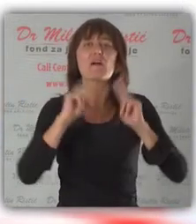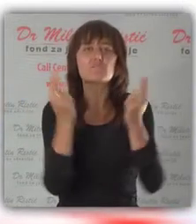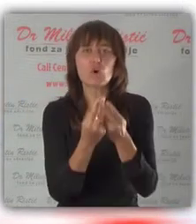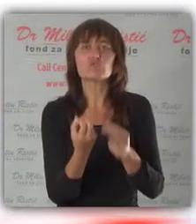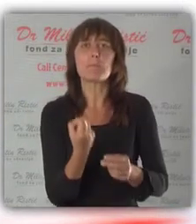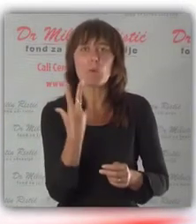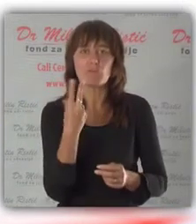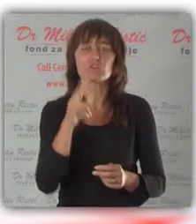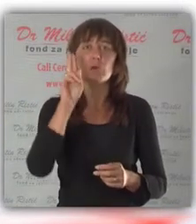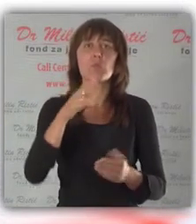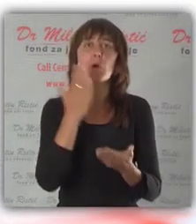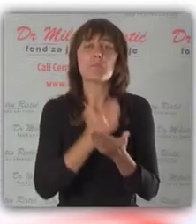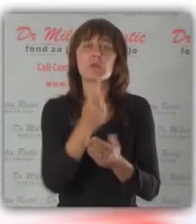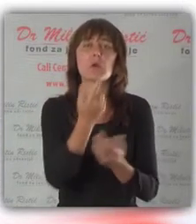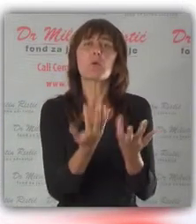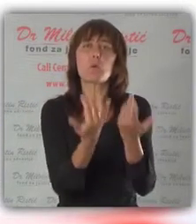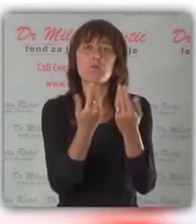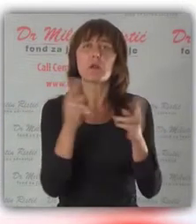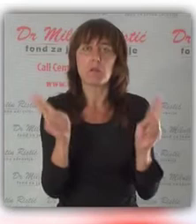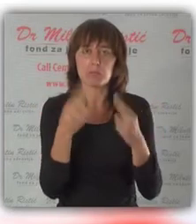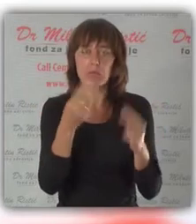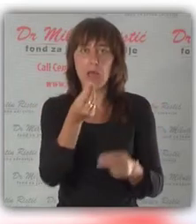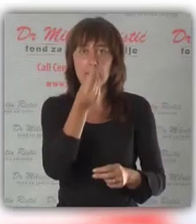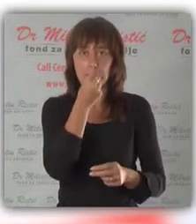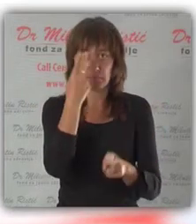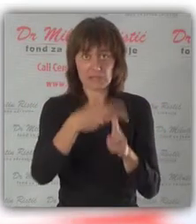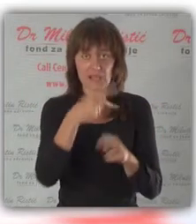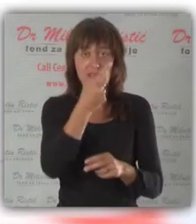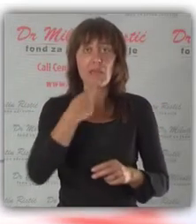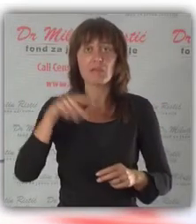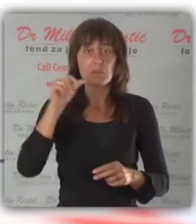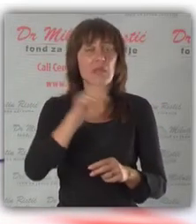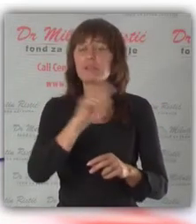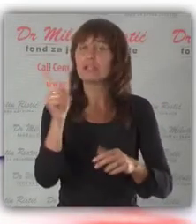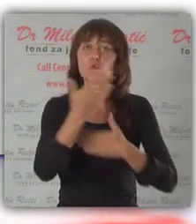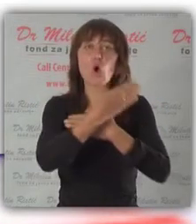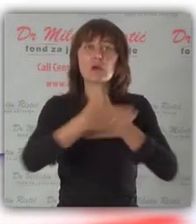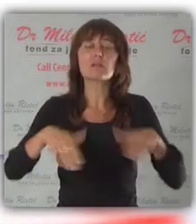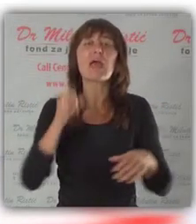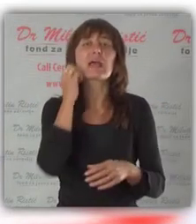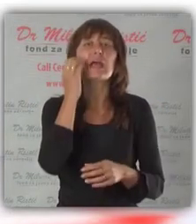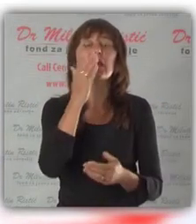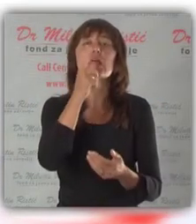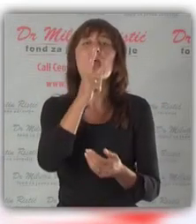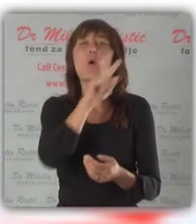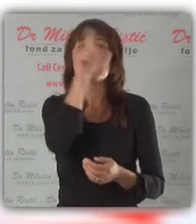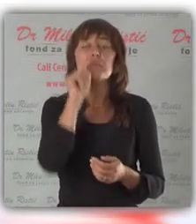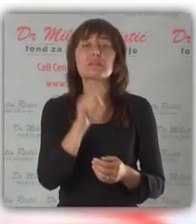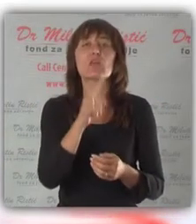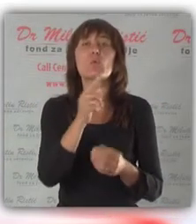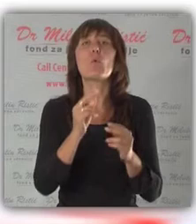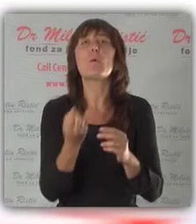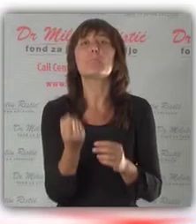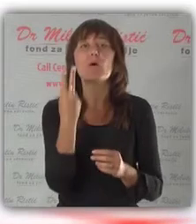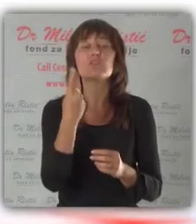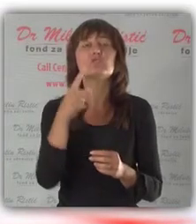i povrće. Povrće može biti lako termički obrađeno i pacijenti sa dijabetesom nisu ograničeni kada je u pitanju povrće,